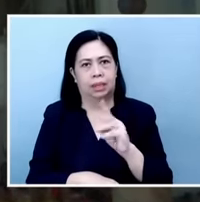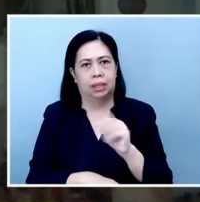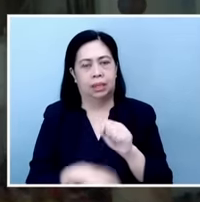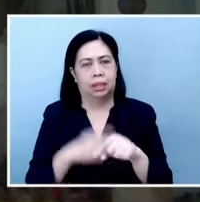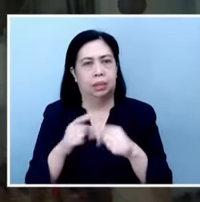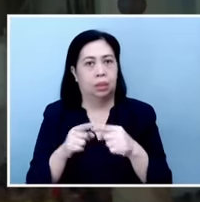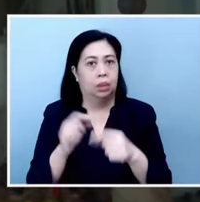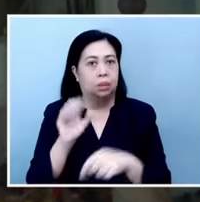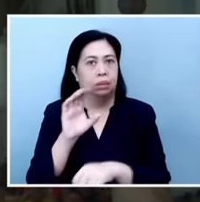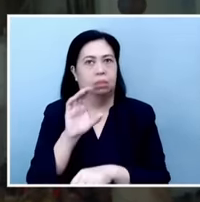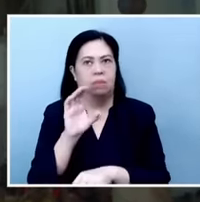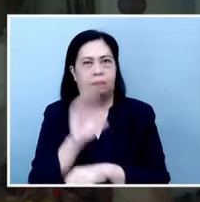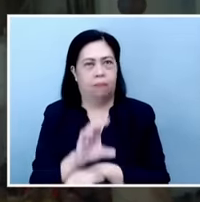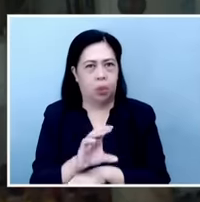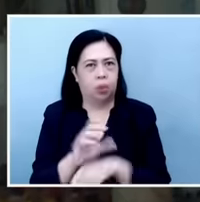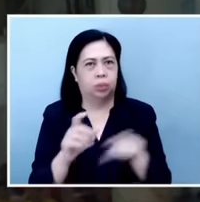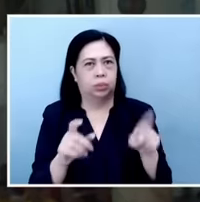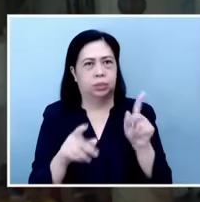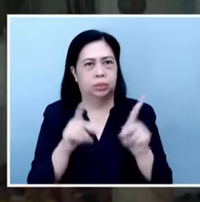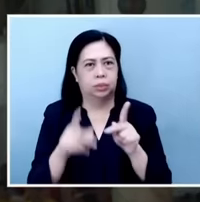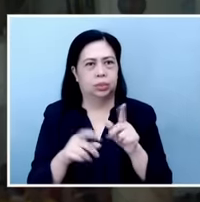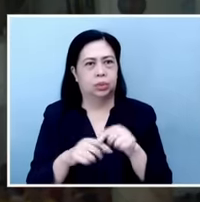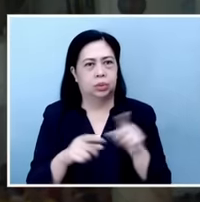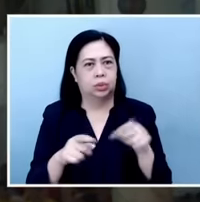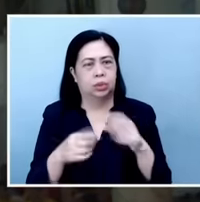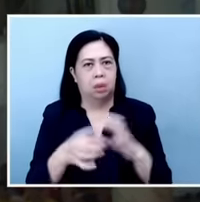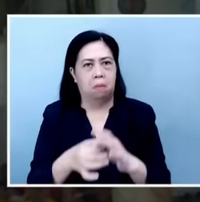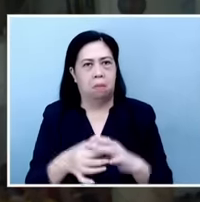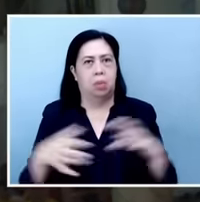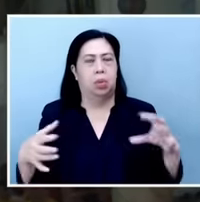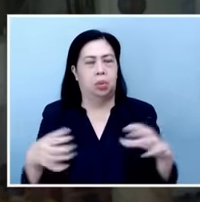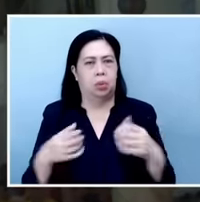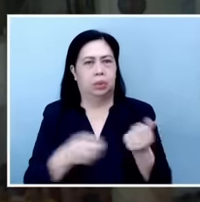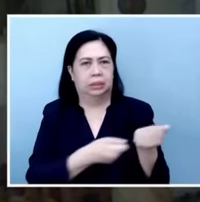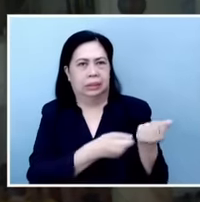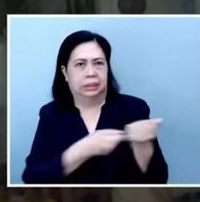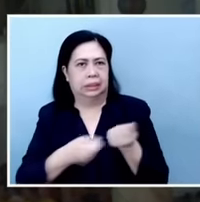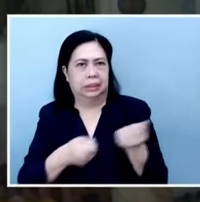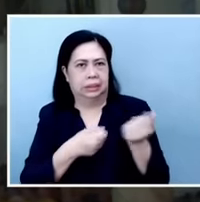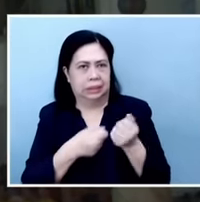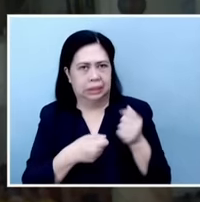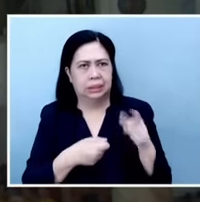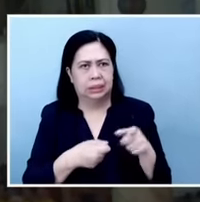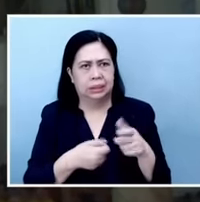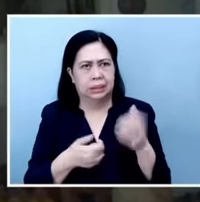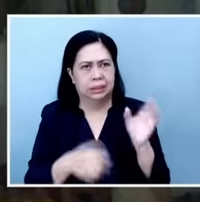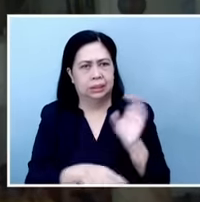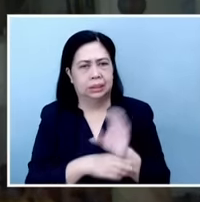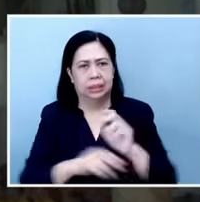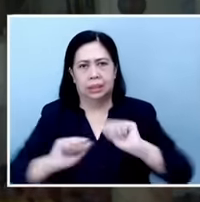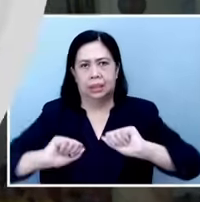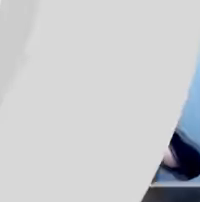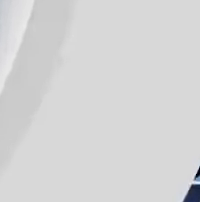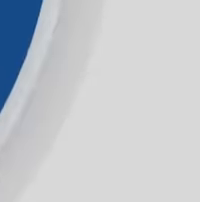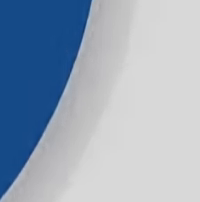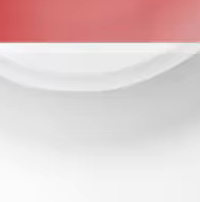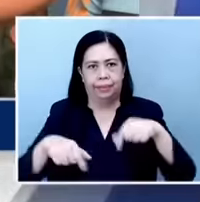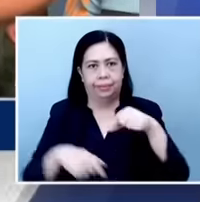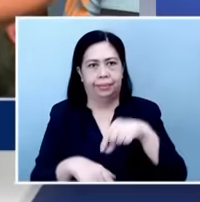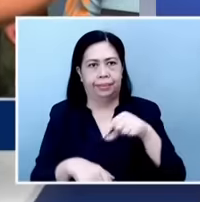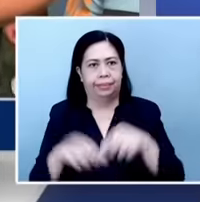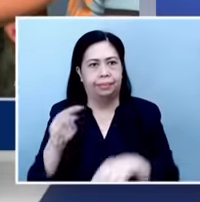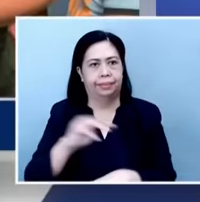ipilit ipasok ng mga deboto ang naputol na lubid ng andas. At live mula dito sa May Quiapo,